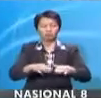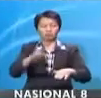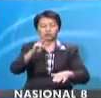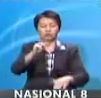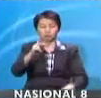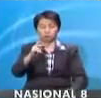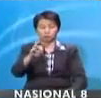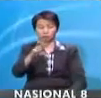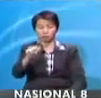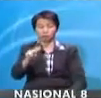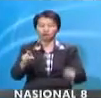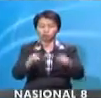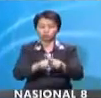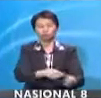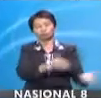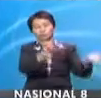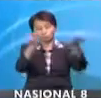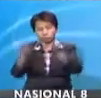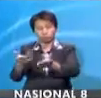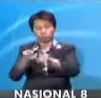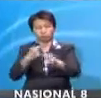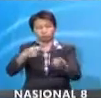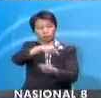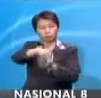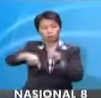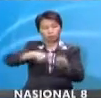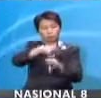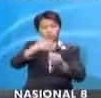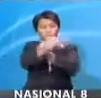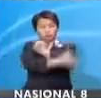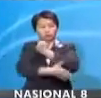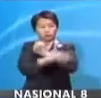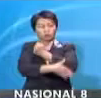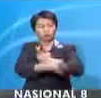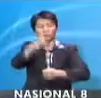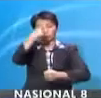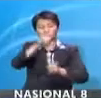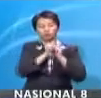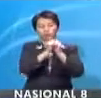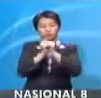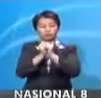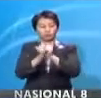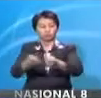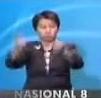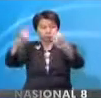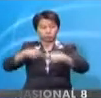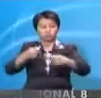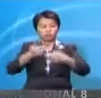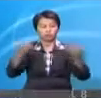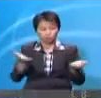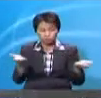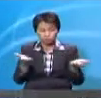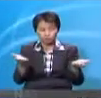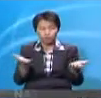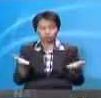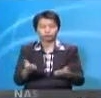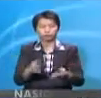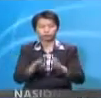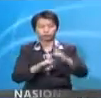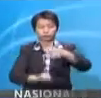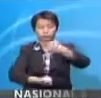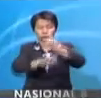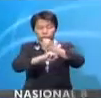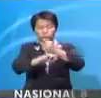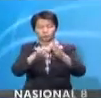ini turut dibawakan khas dari sekitar pelosok negara untuk sama-sama hadir di sini. Bertunjangkan